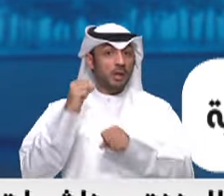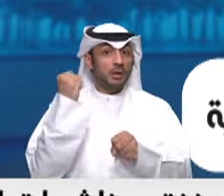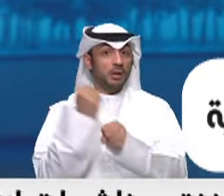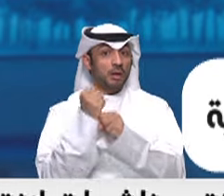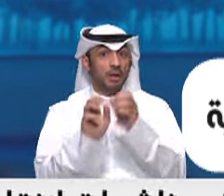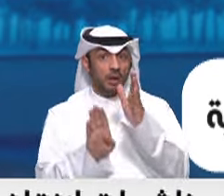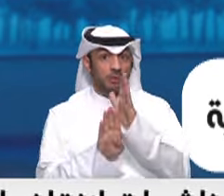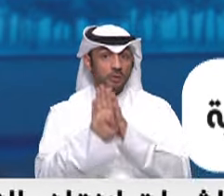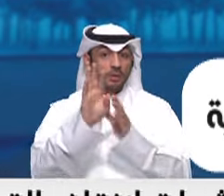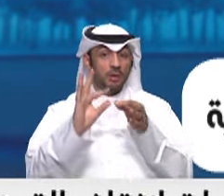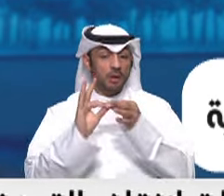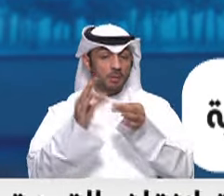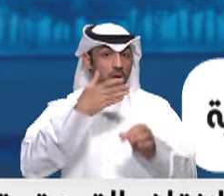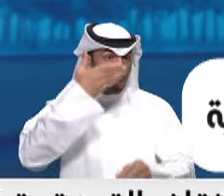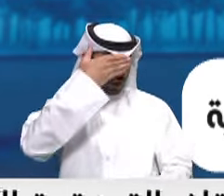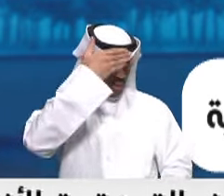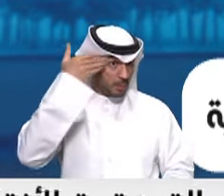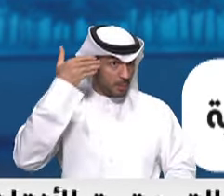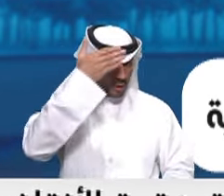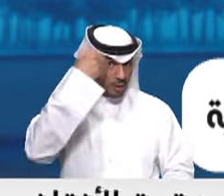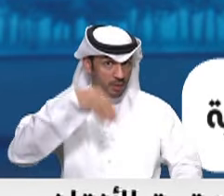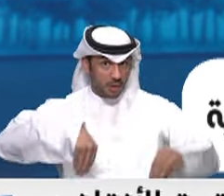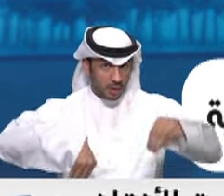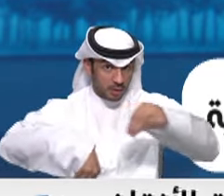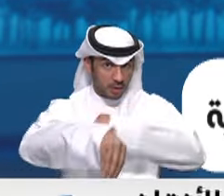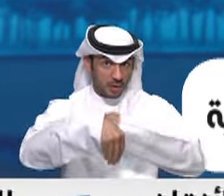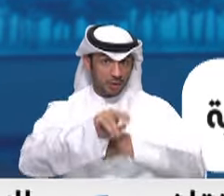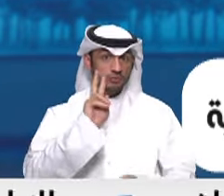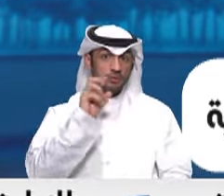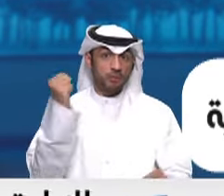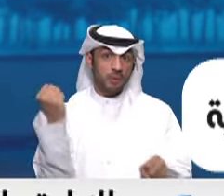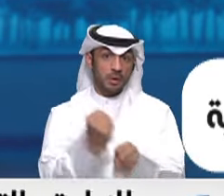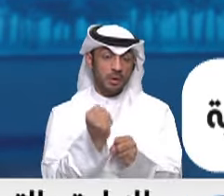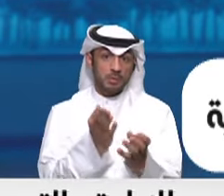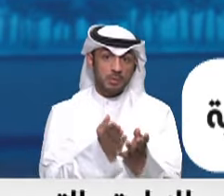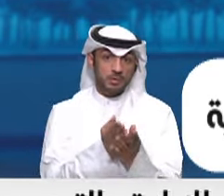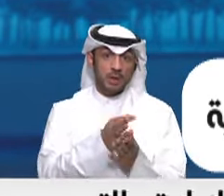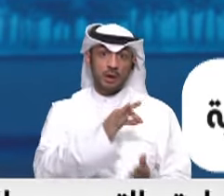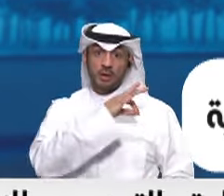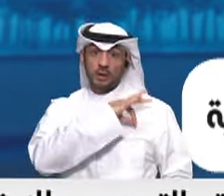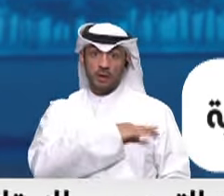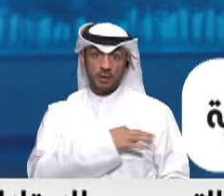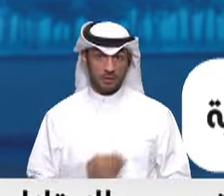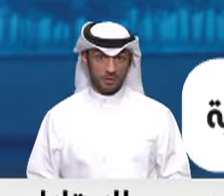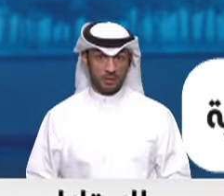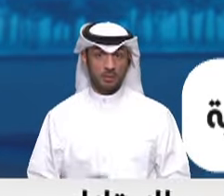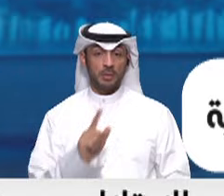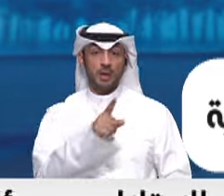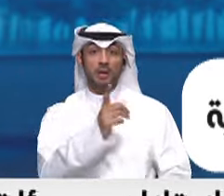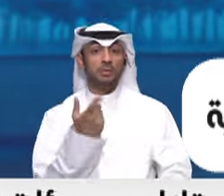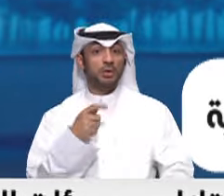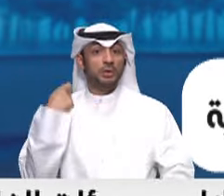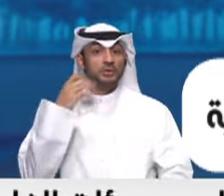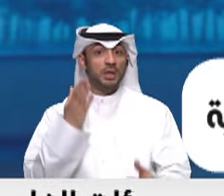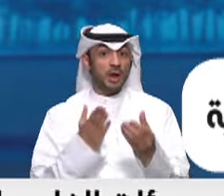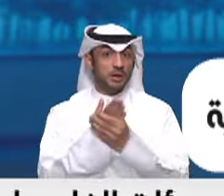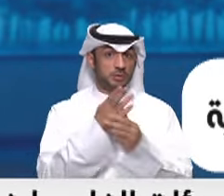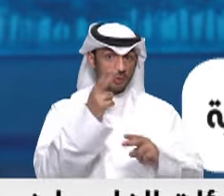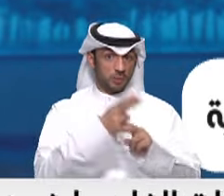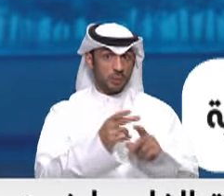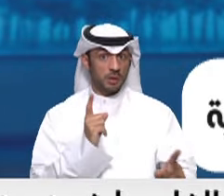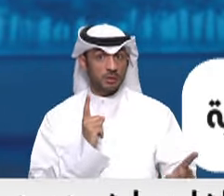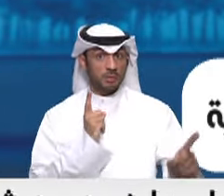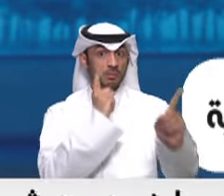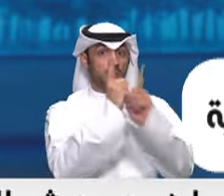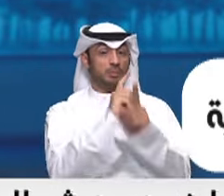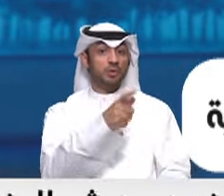المستدامه وتبادل الخبرات والتجارب الناجحه في هذا المجال جاء ذلك خلال استقبال ووزير الحياه لسفير جمهوريه